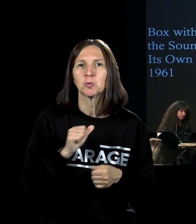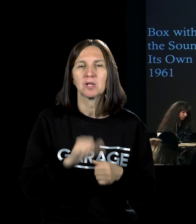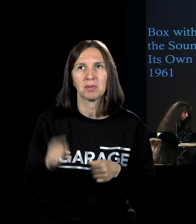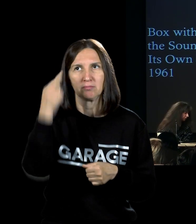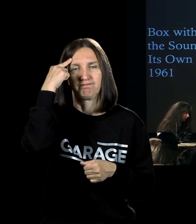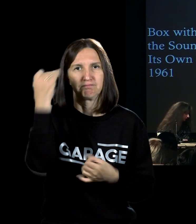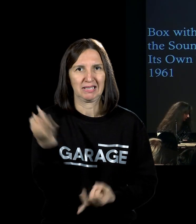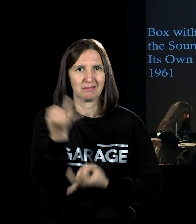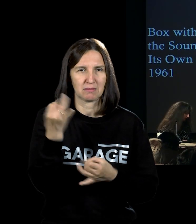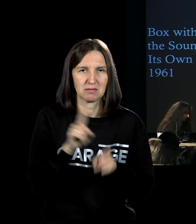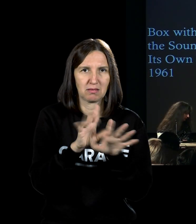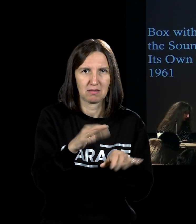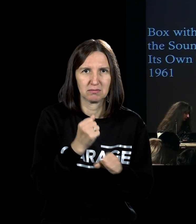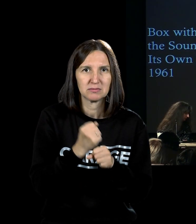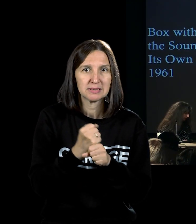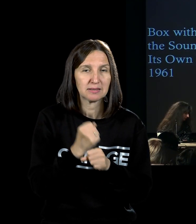момент